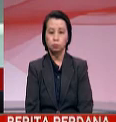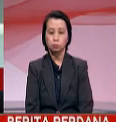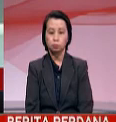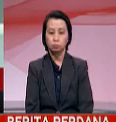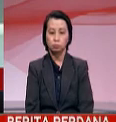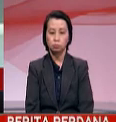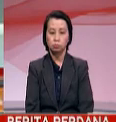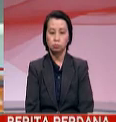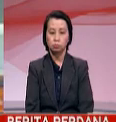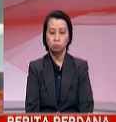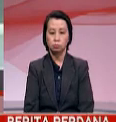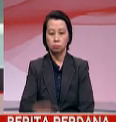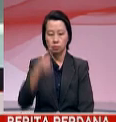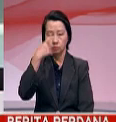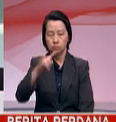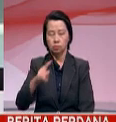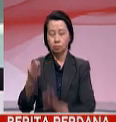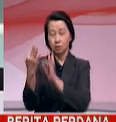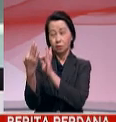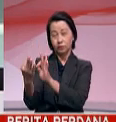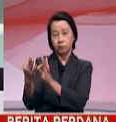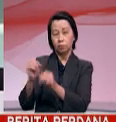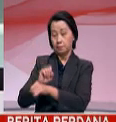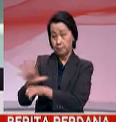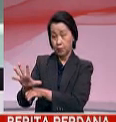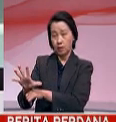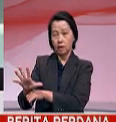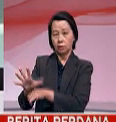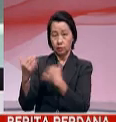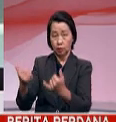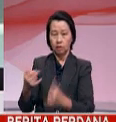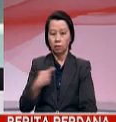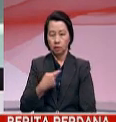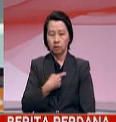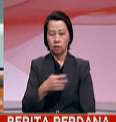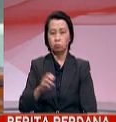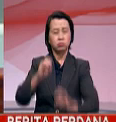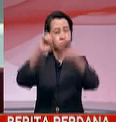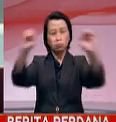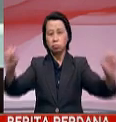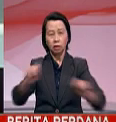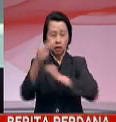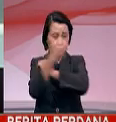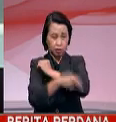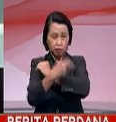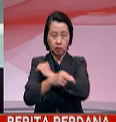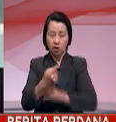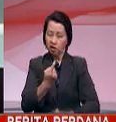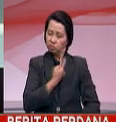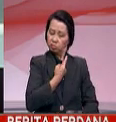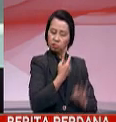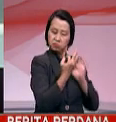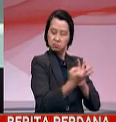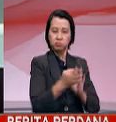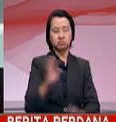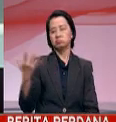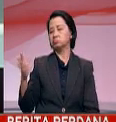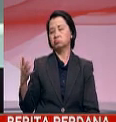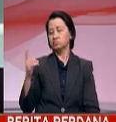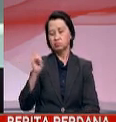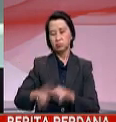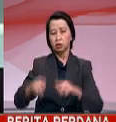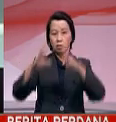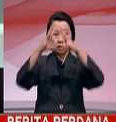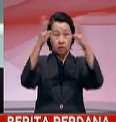In facing a pandemic of this scale, really no nation can face it alone. As